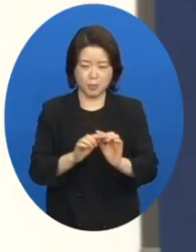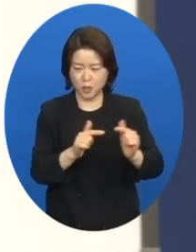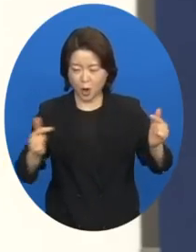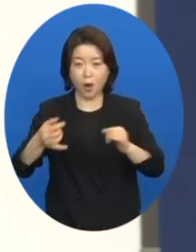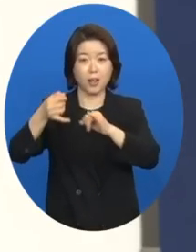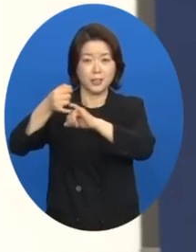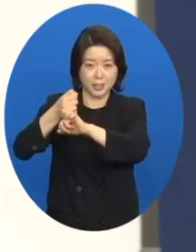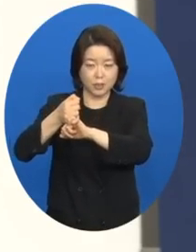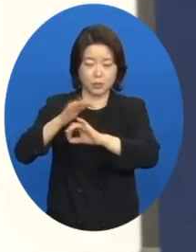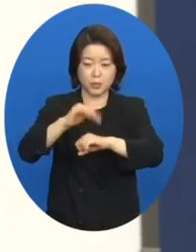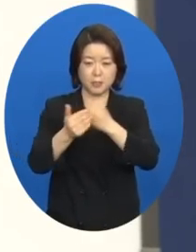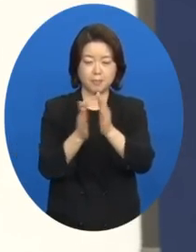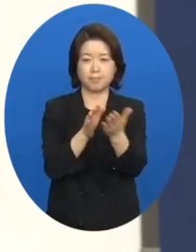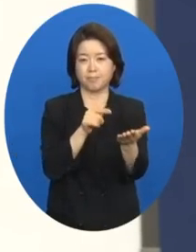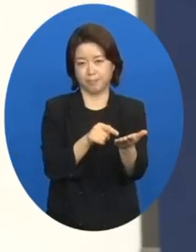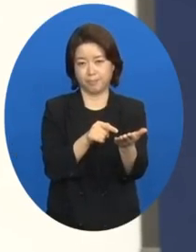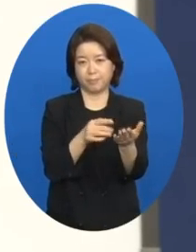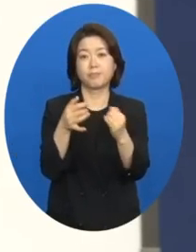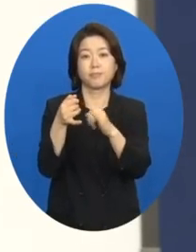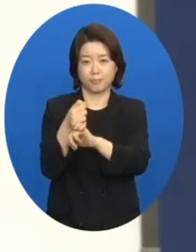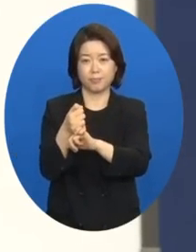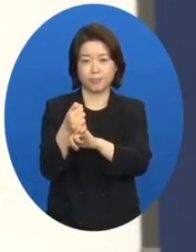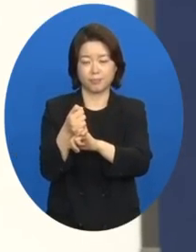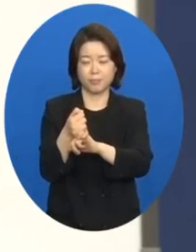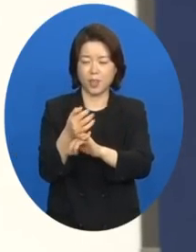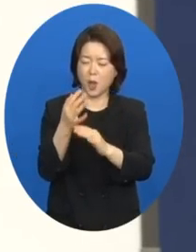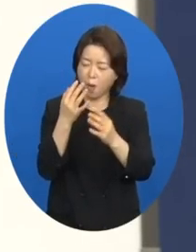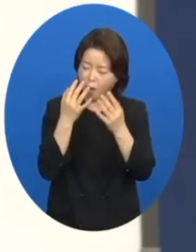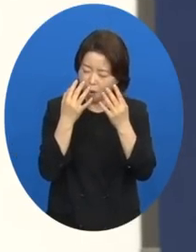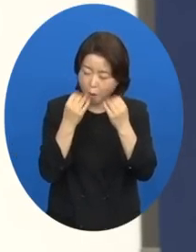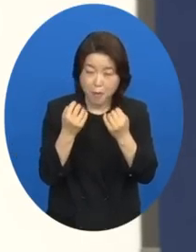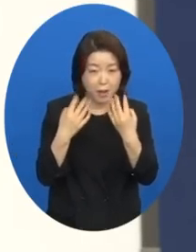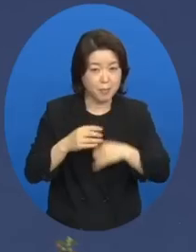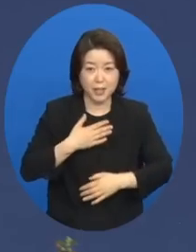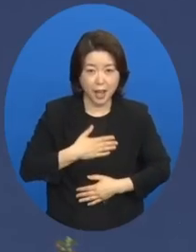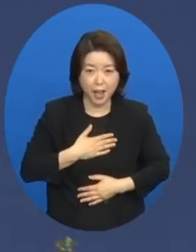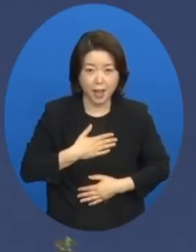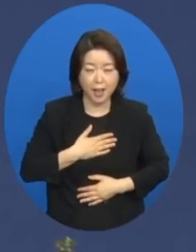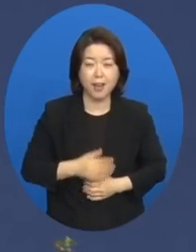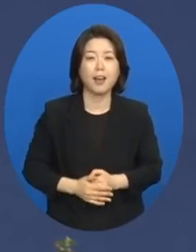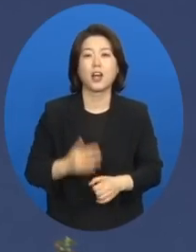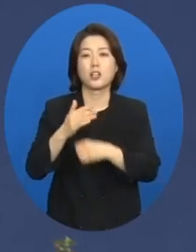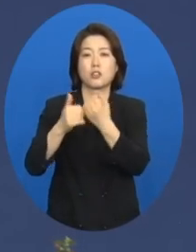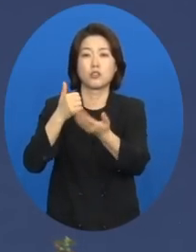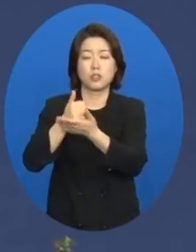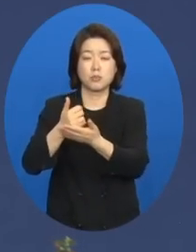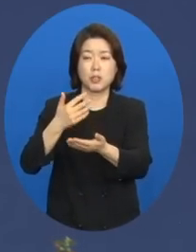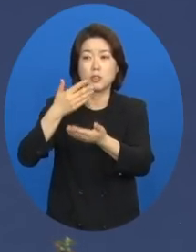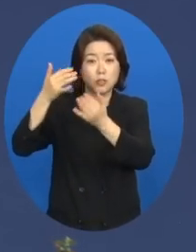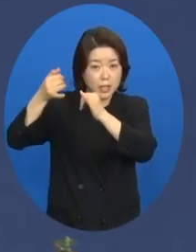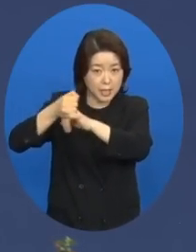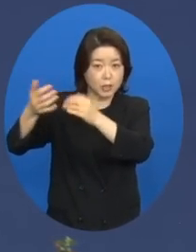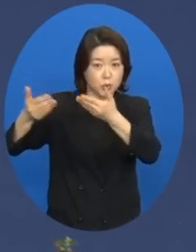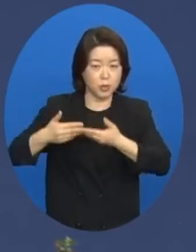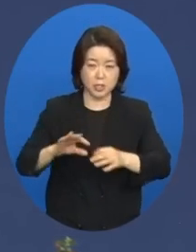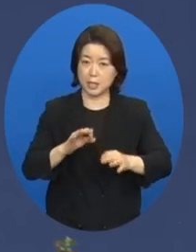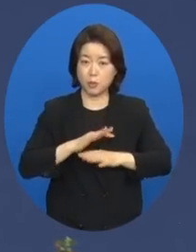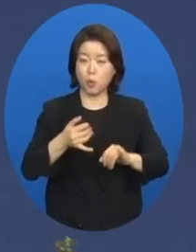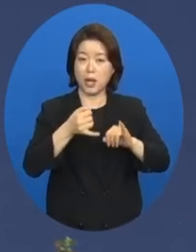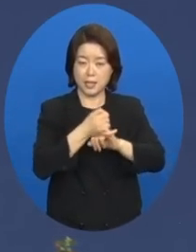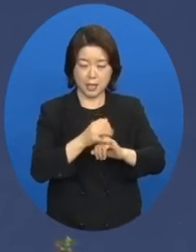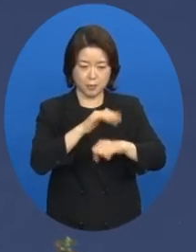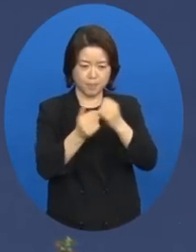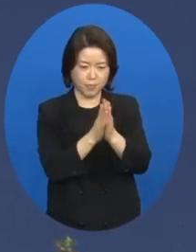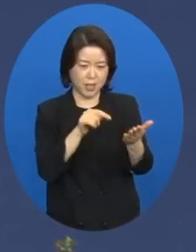약속은, 이 성경 안에 있는 약속을 얼만큼 여러분이 알고 계신지 모르지만 주님께서 우리에게 약속하신 참 놀라운 약속들이